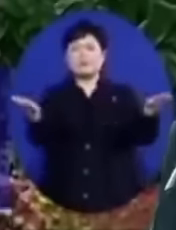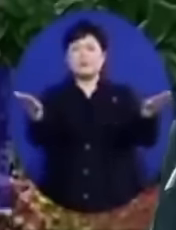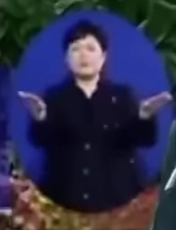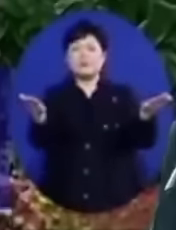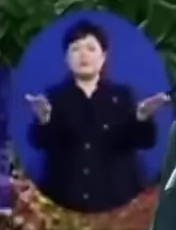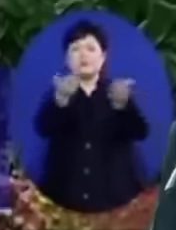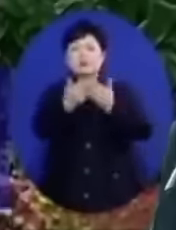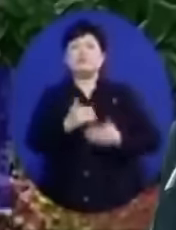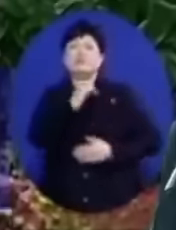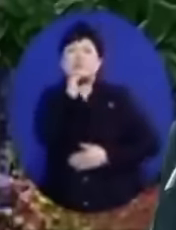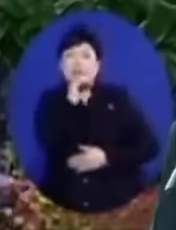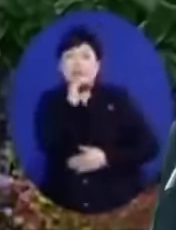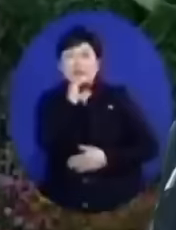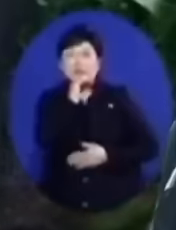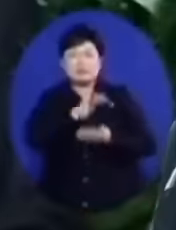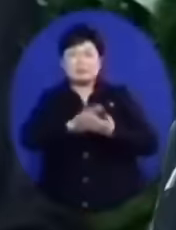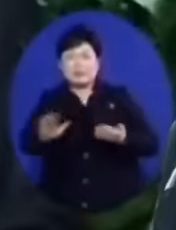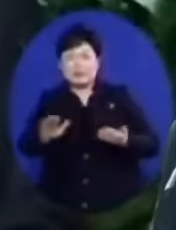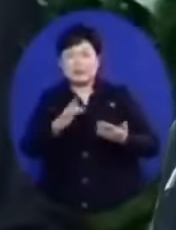기다리나이다.